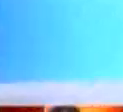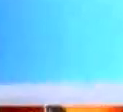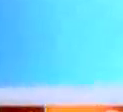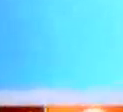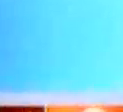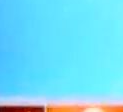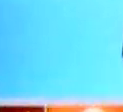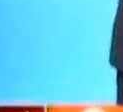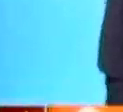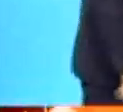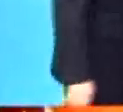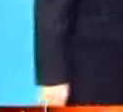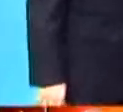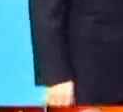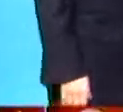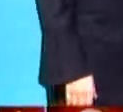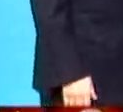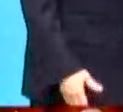位，